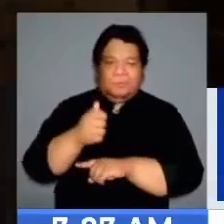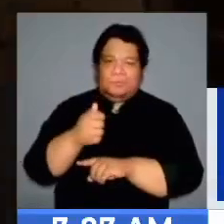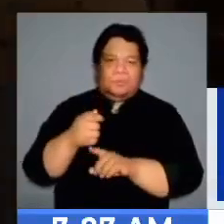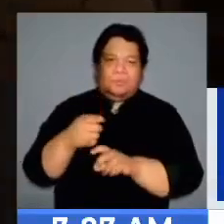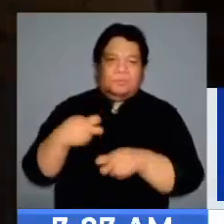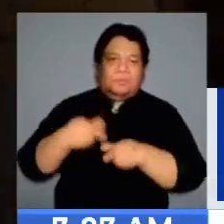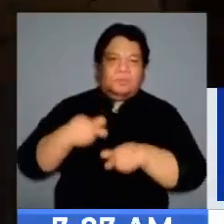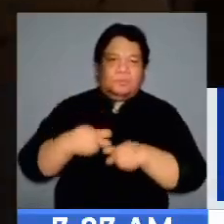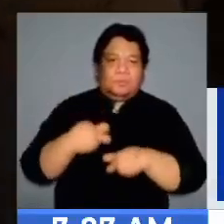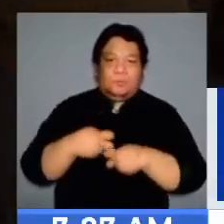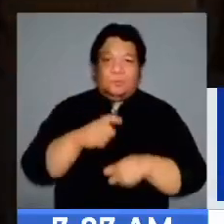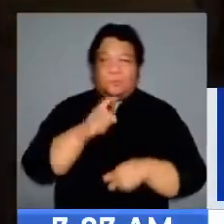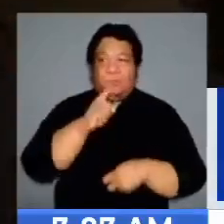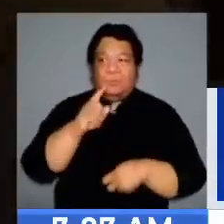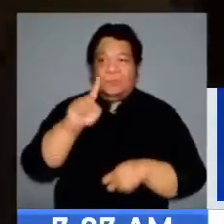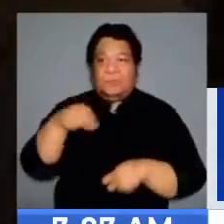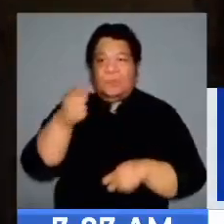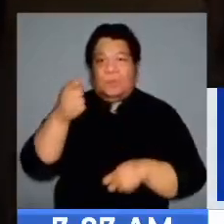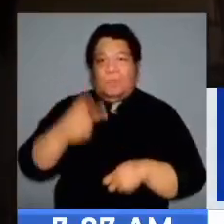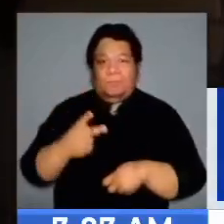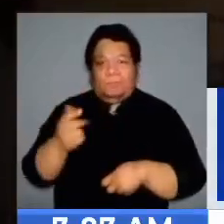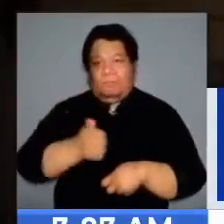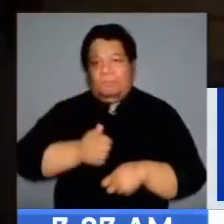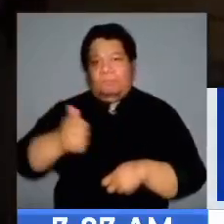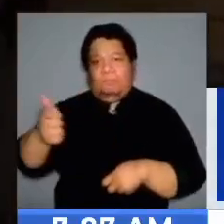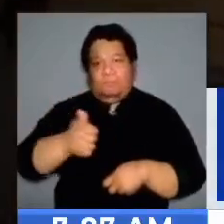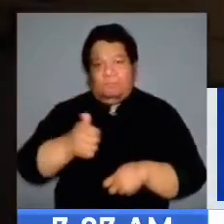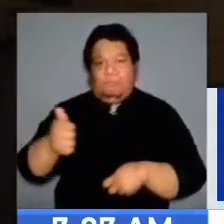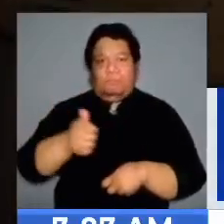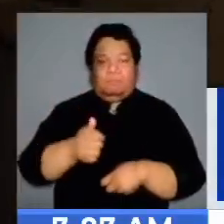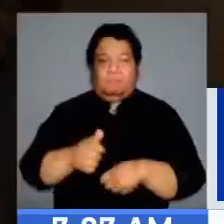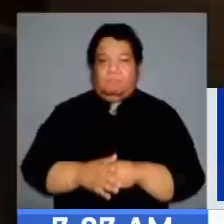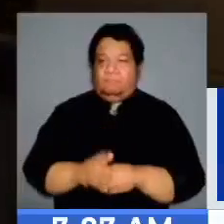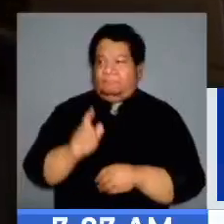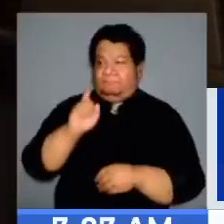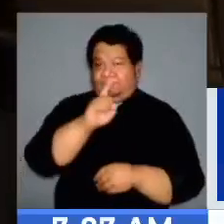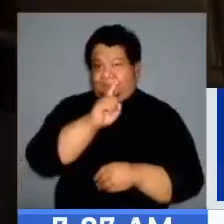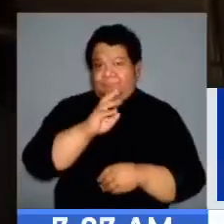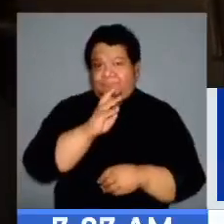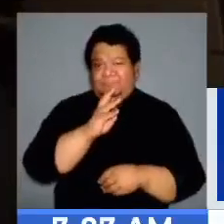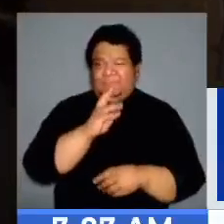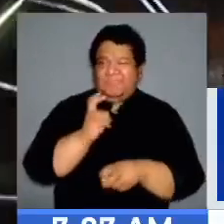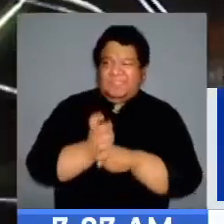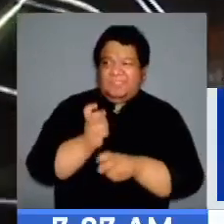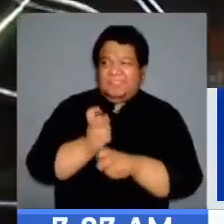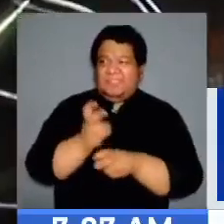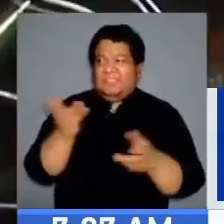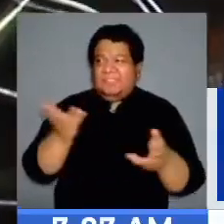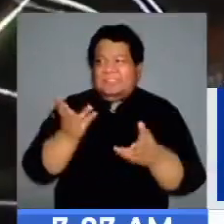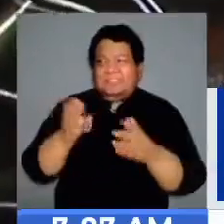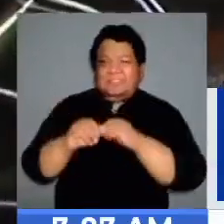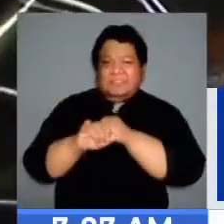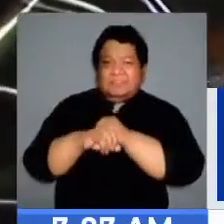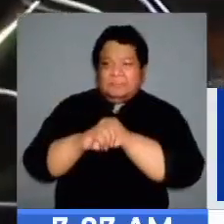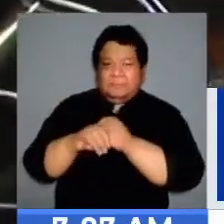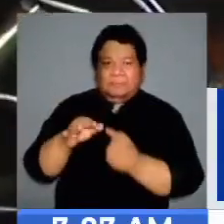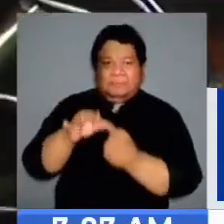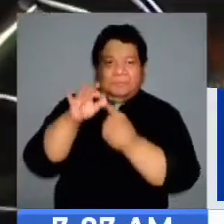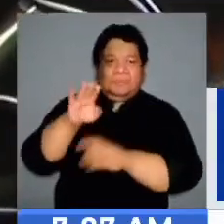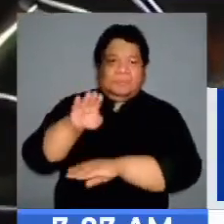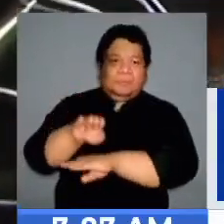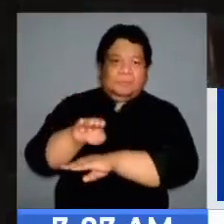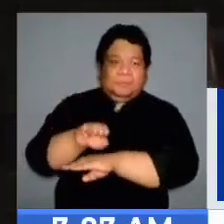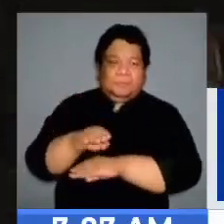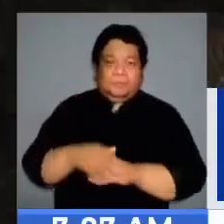biyahe. Sobrang hirap bumiyahe po. Hirap pumanap ng jeep. Opo, lalo na paghapon po. Ikalimang araw na ngayon ang